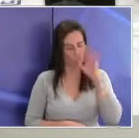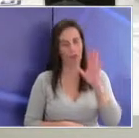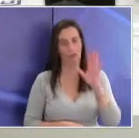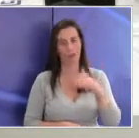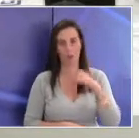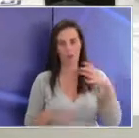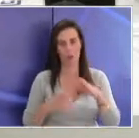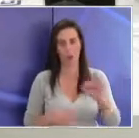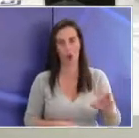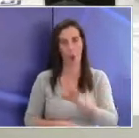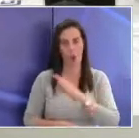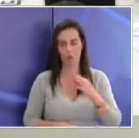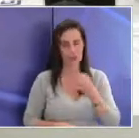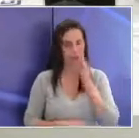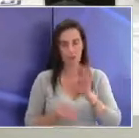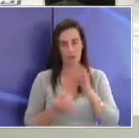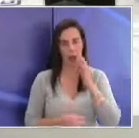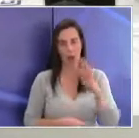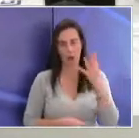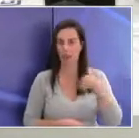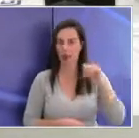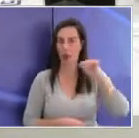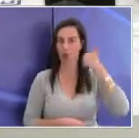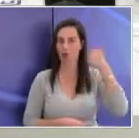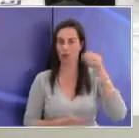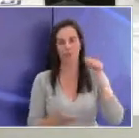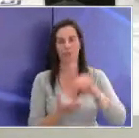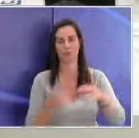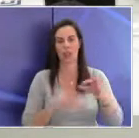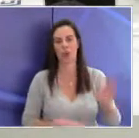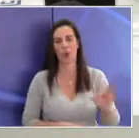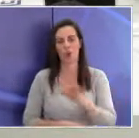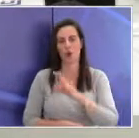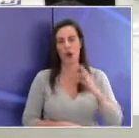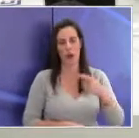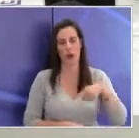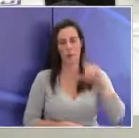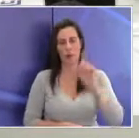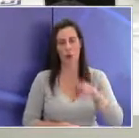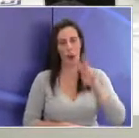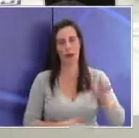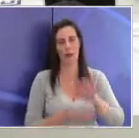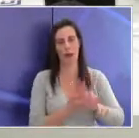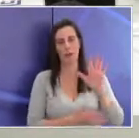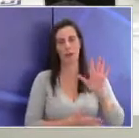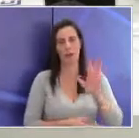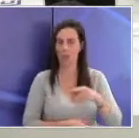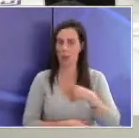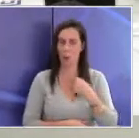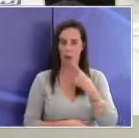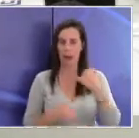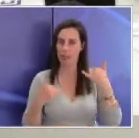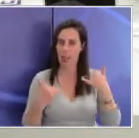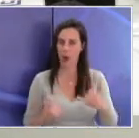חושב שהמפלגה הזו צעירה, סך כל 4 שנים. הייתי הראשון להתפקד לכולנו בינואר 2015. אני גם אומר את זה